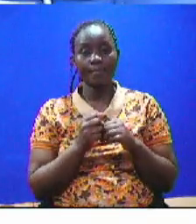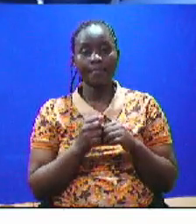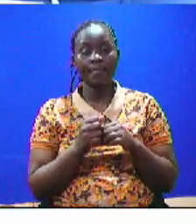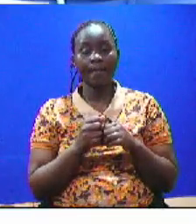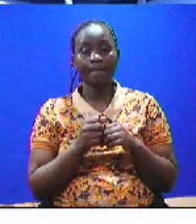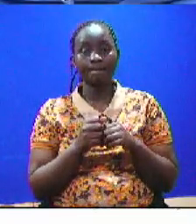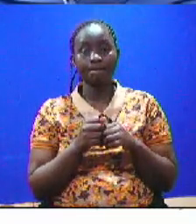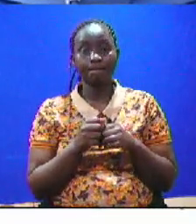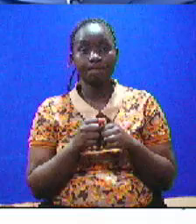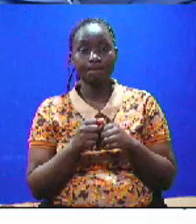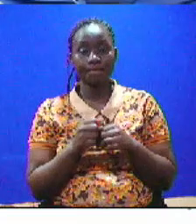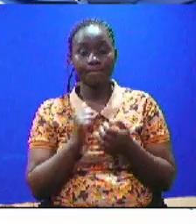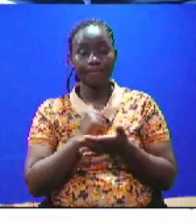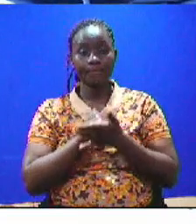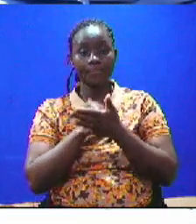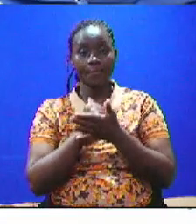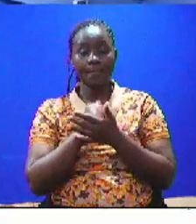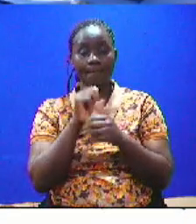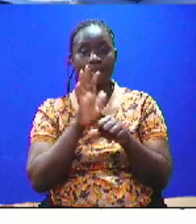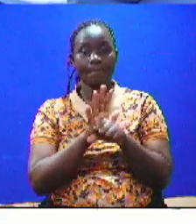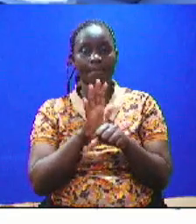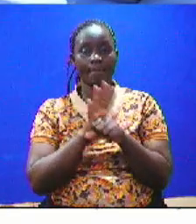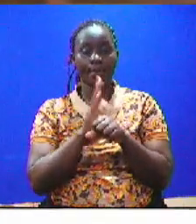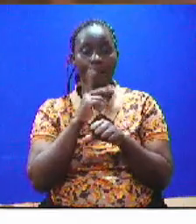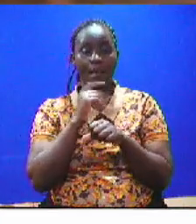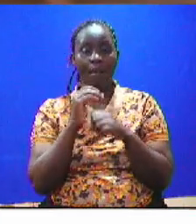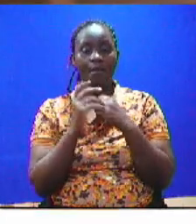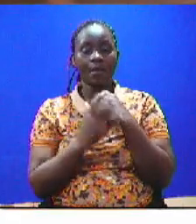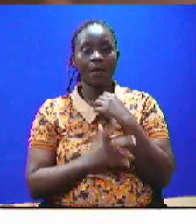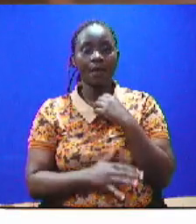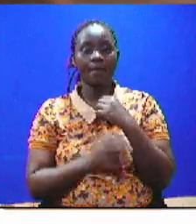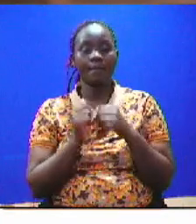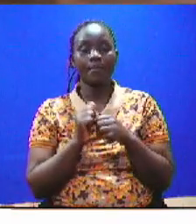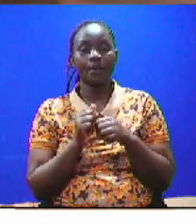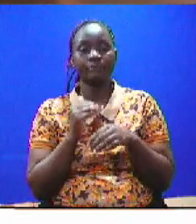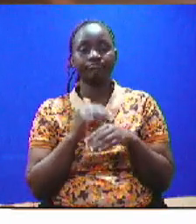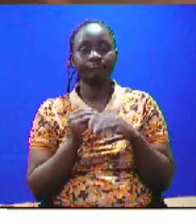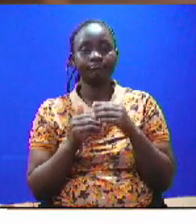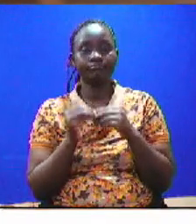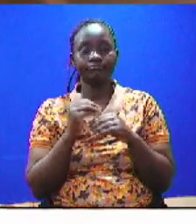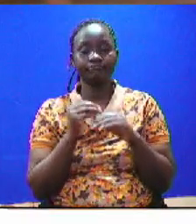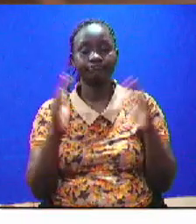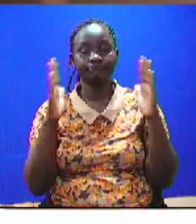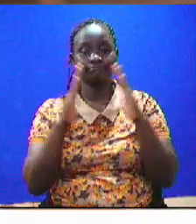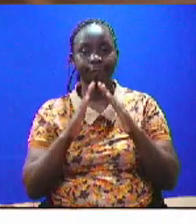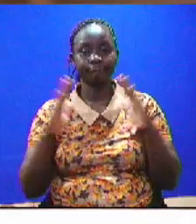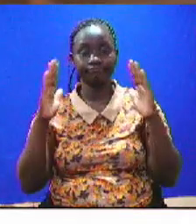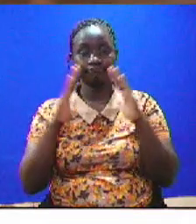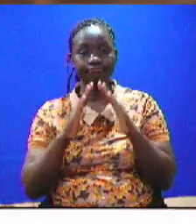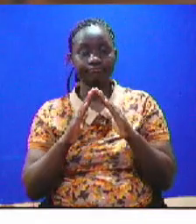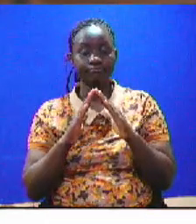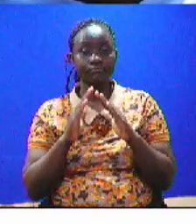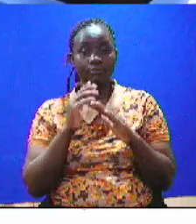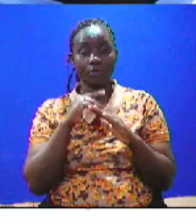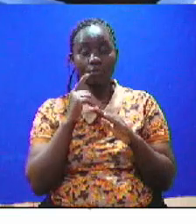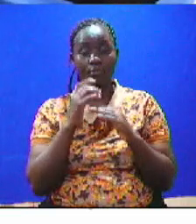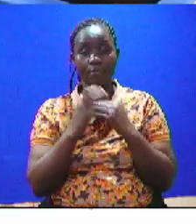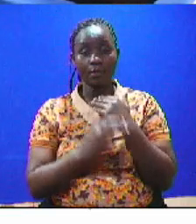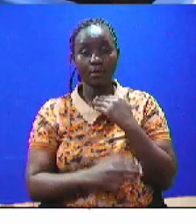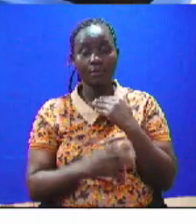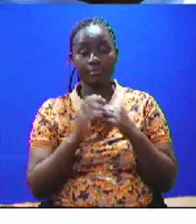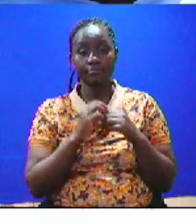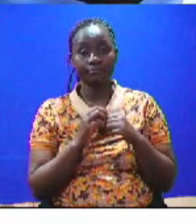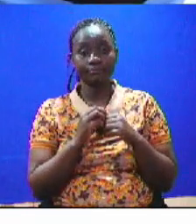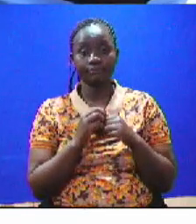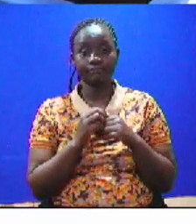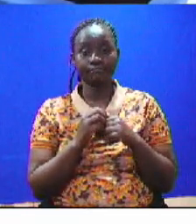Nyarenchi. Ige okonya mono abantu baritali kwenyara. Kwa gachere chinyomba. Kwa gachira baritali kwenyara.